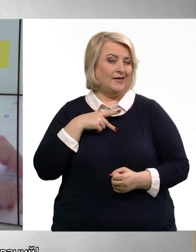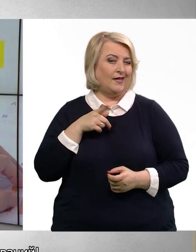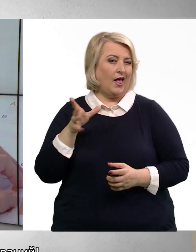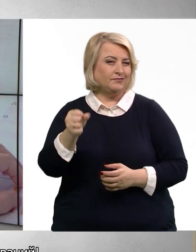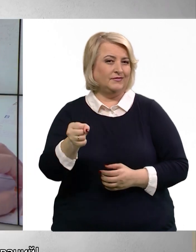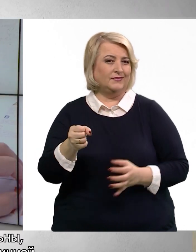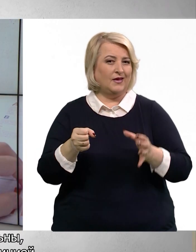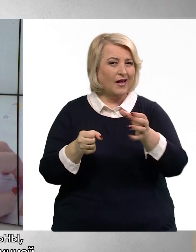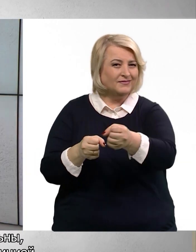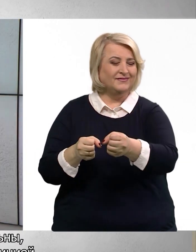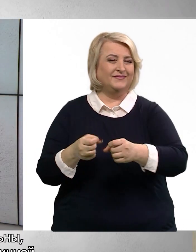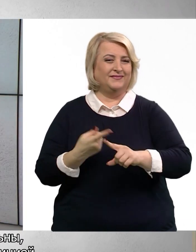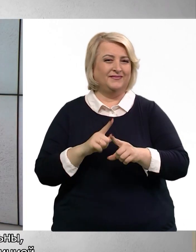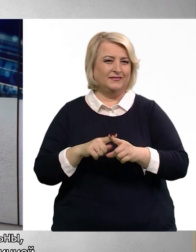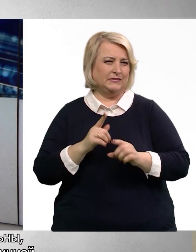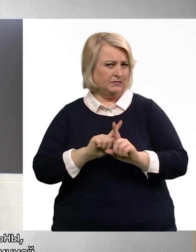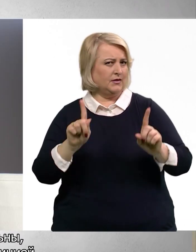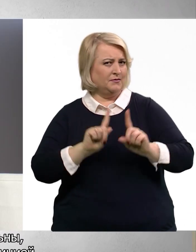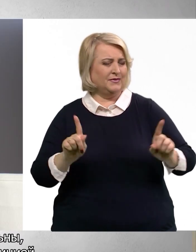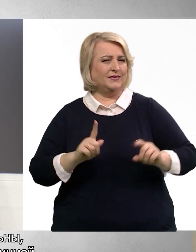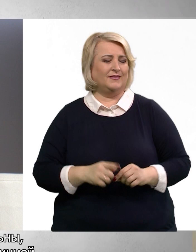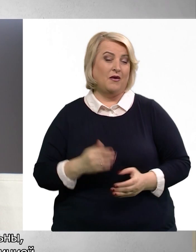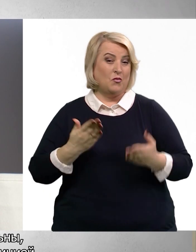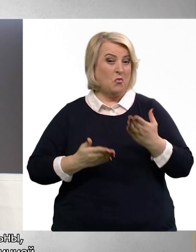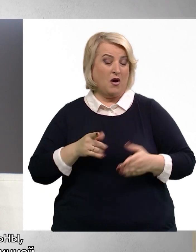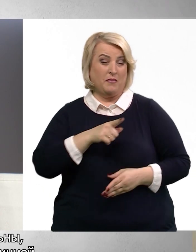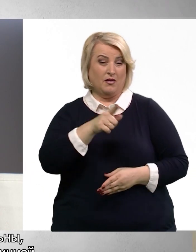tinerii, inovații. Probabil ei sunt